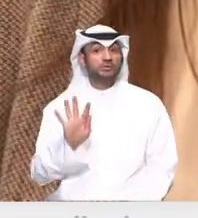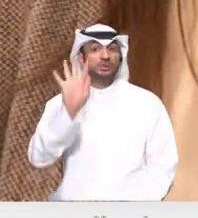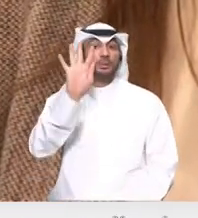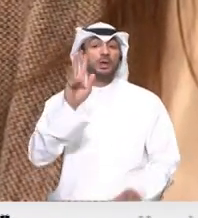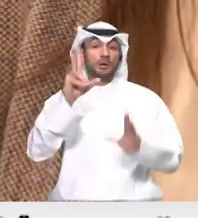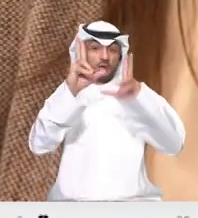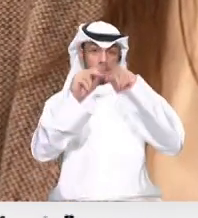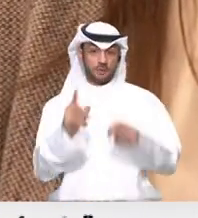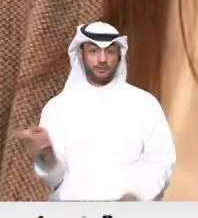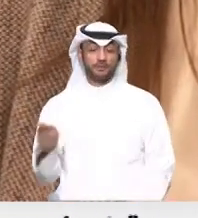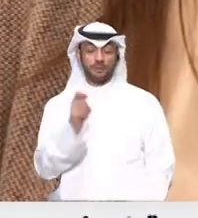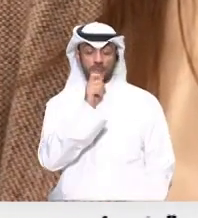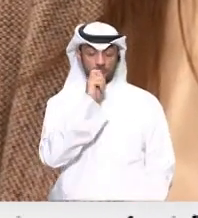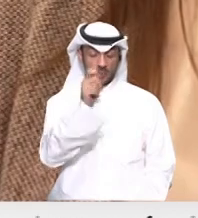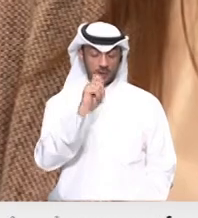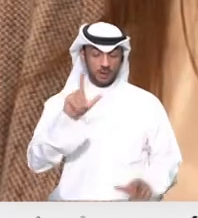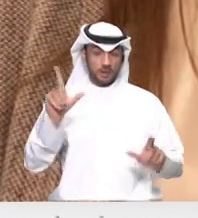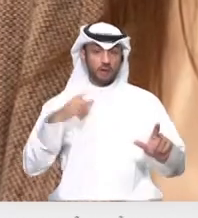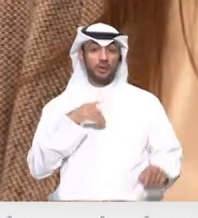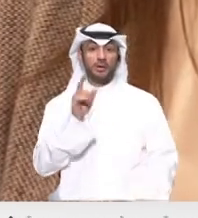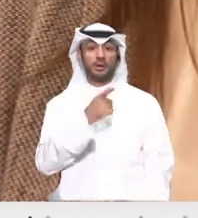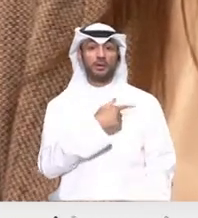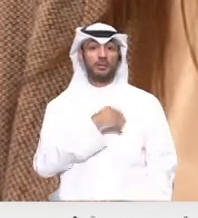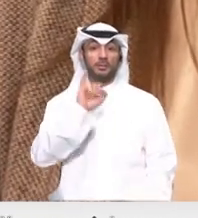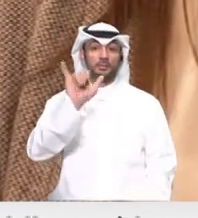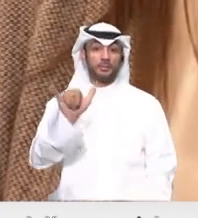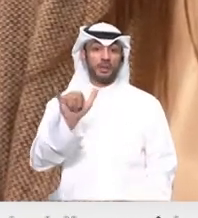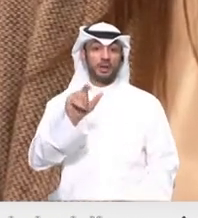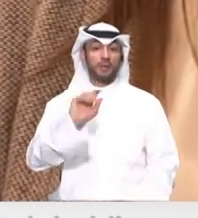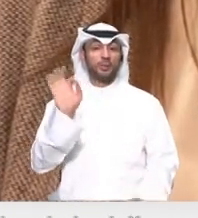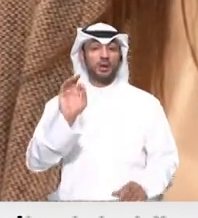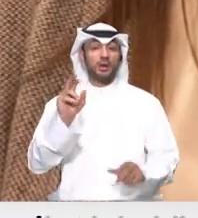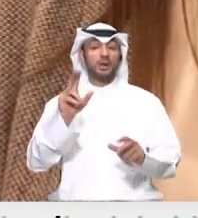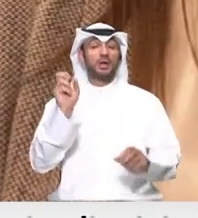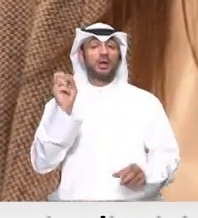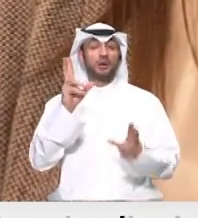مراسلتنا مي فرحات كنت معنا من العاصمة اللبنانية بيروت، شكرا جزيلا لك.